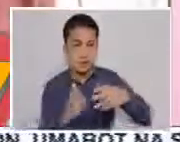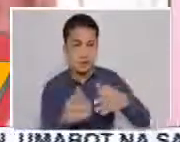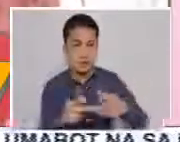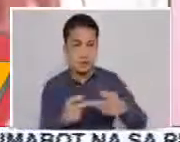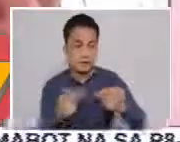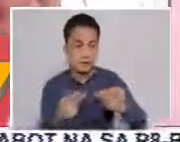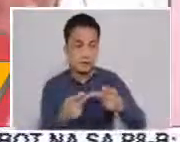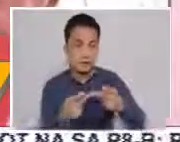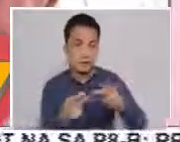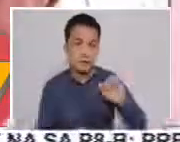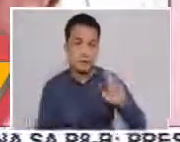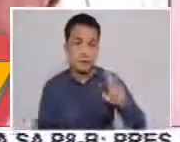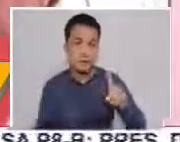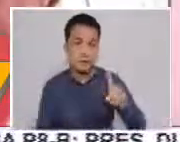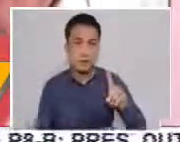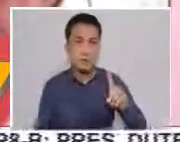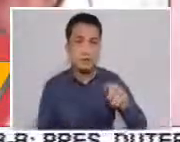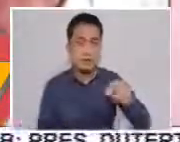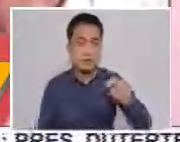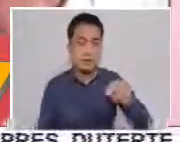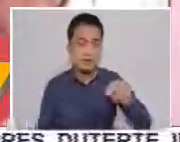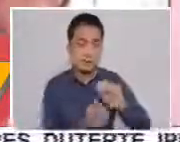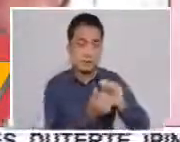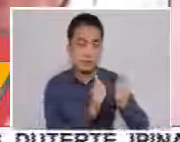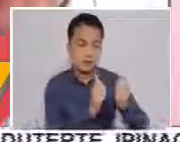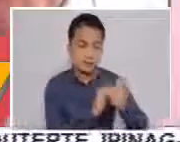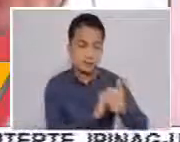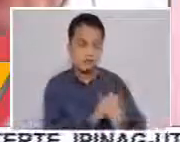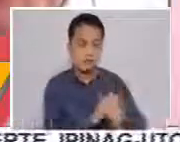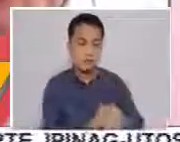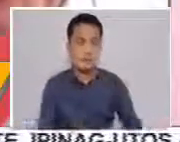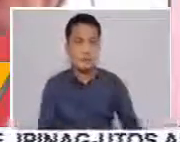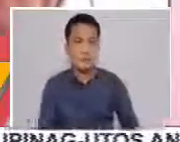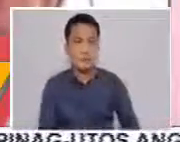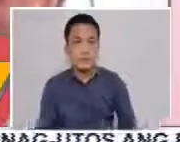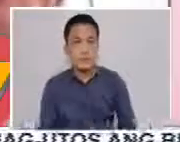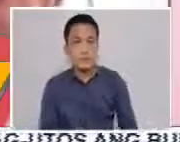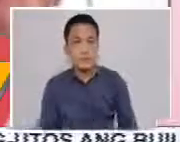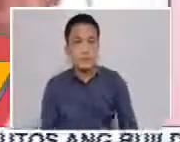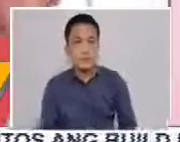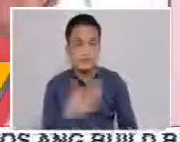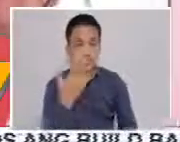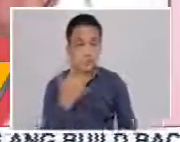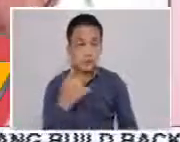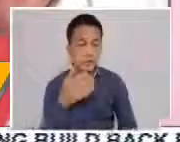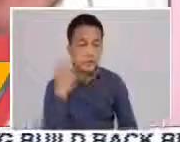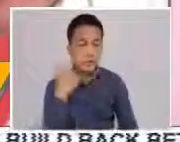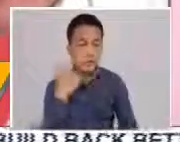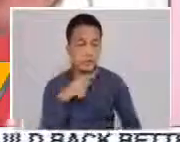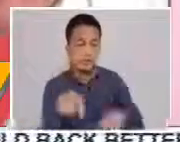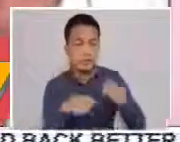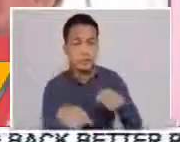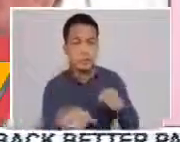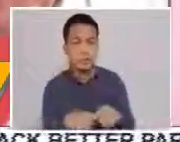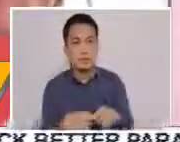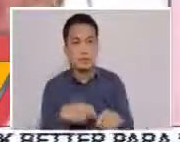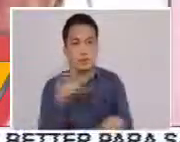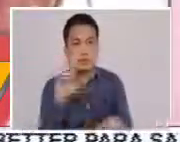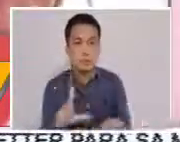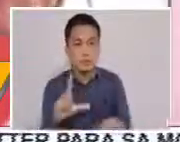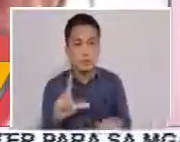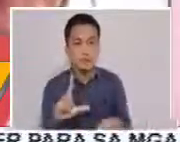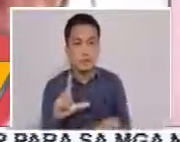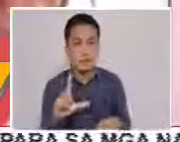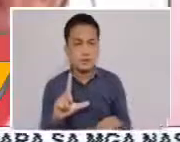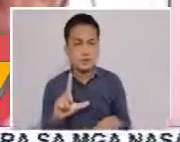sa programa po ng nito pong cashless, medyo yun po yung pinagtutuunan po nila ng pansin dahil sa ngayong